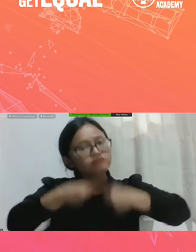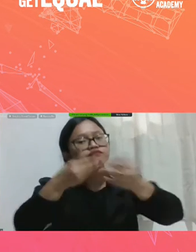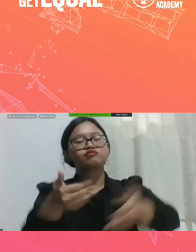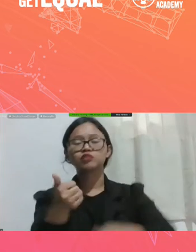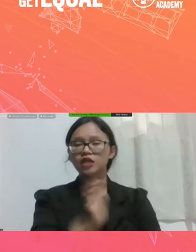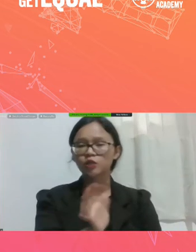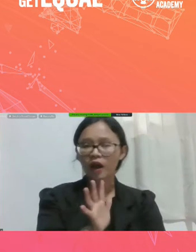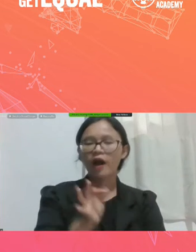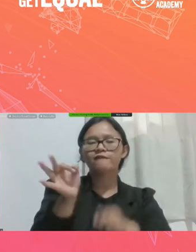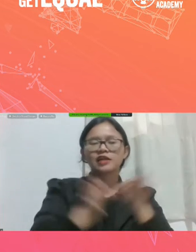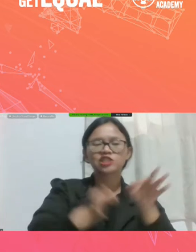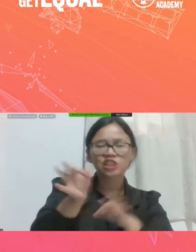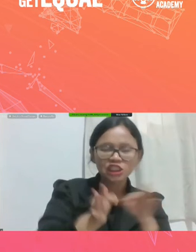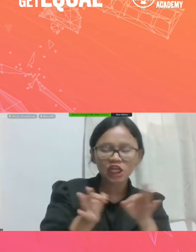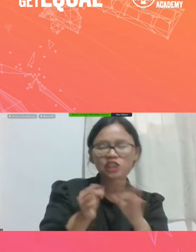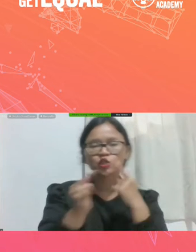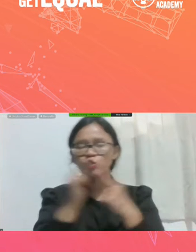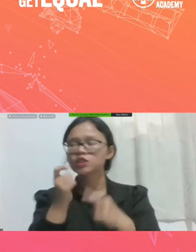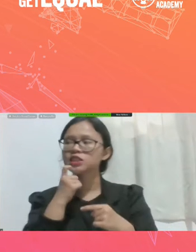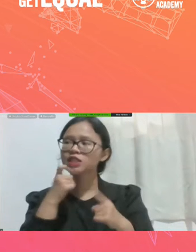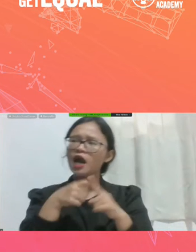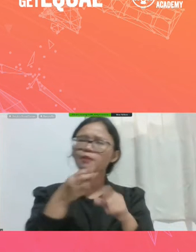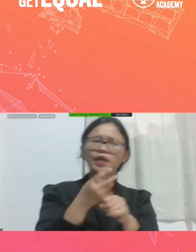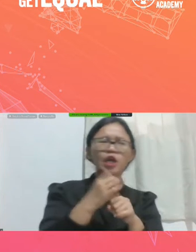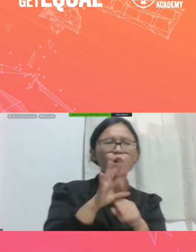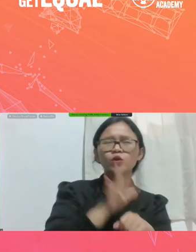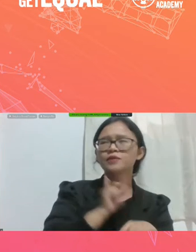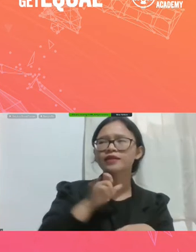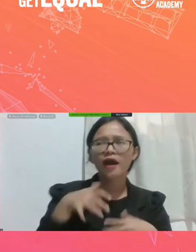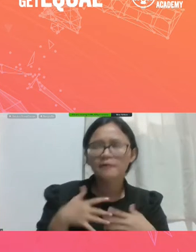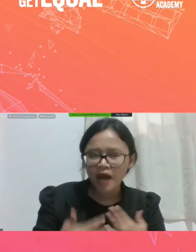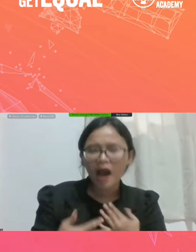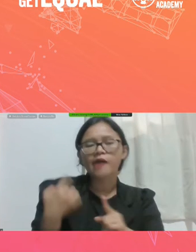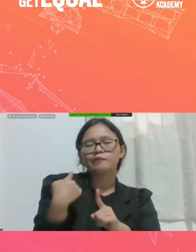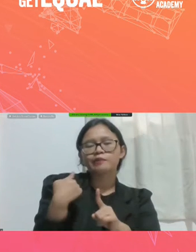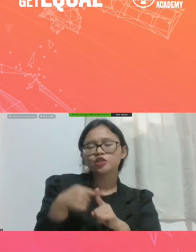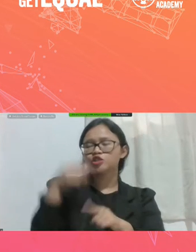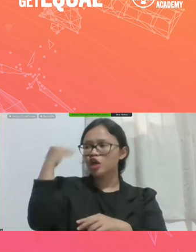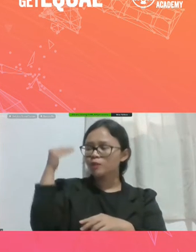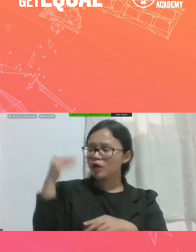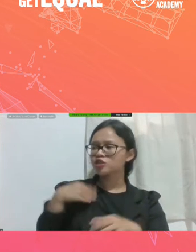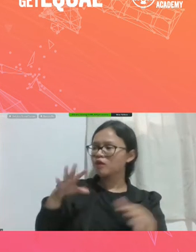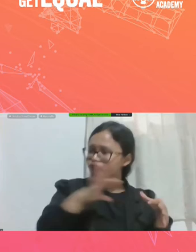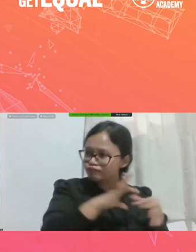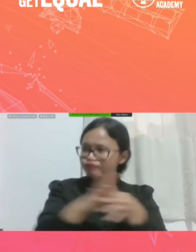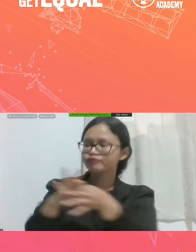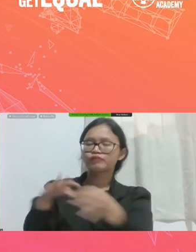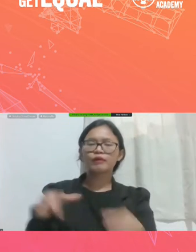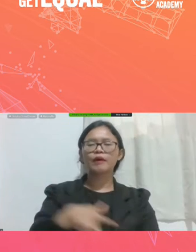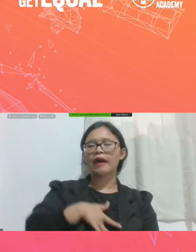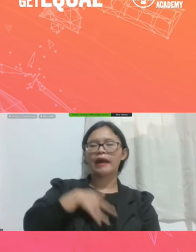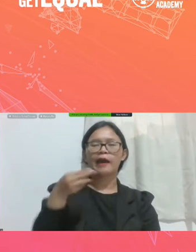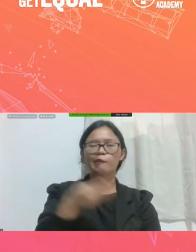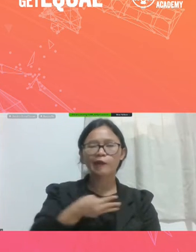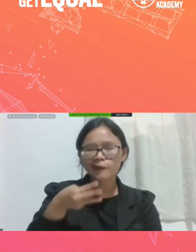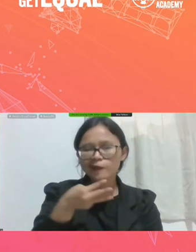dan fasilitasi diskusi tentang KBGO supaya lebih banyak orang yang tahu, dan solidaritas bersama anak kaum muda, berempati, dan juga mendukung mereka, mendampingi